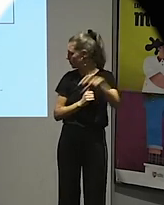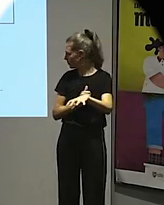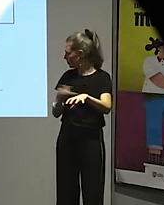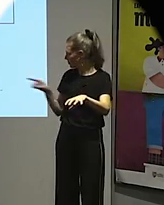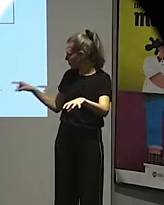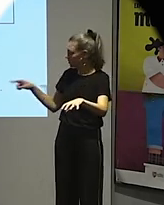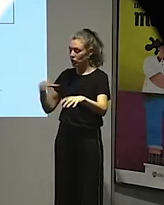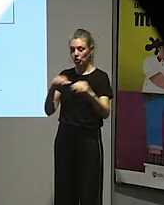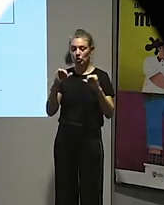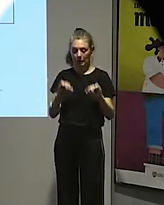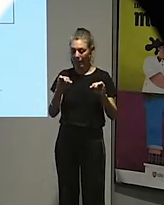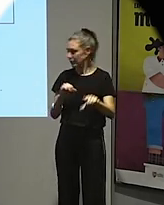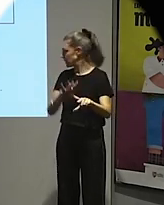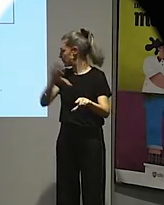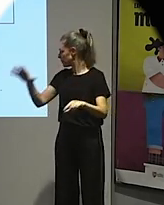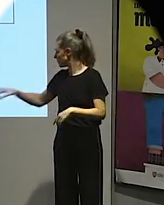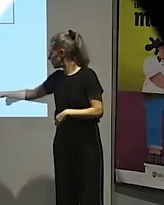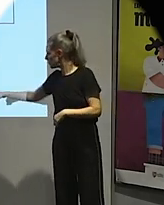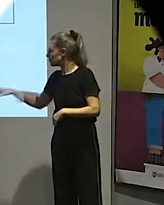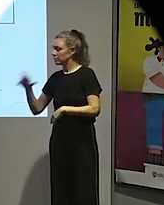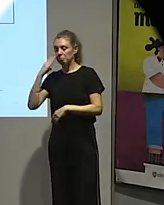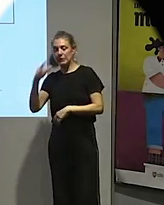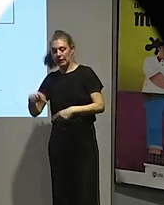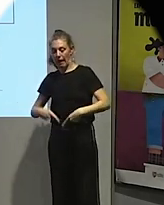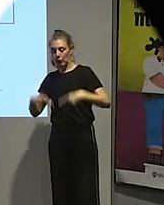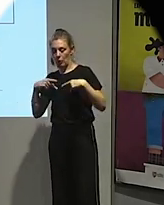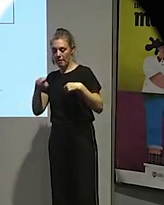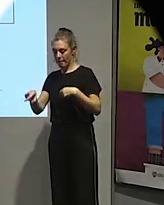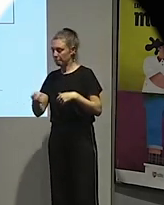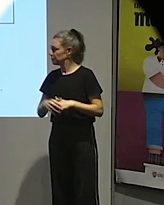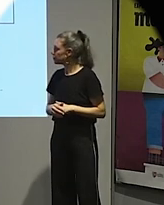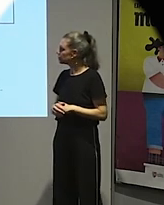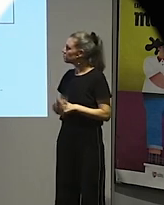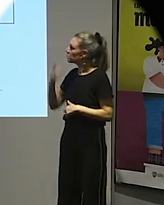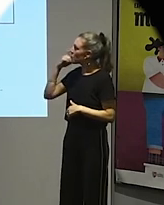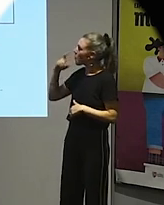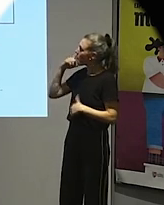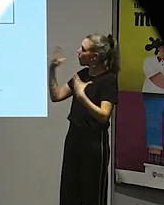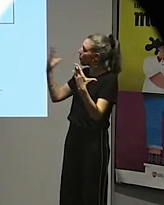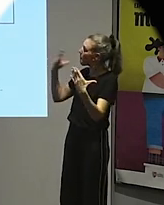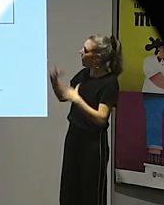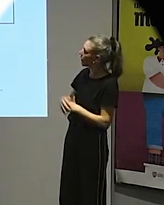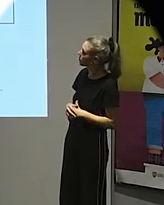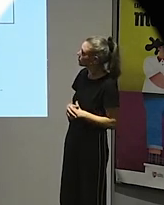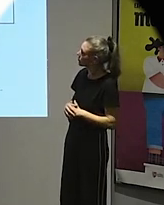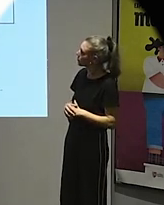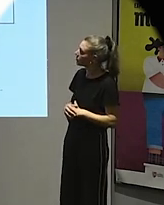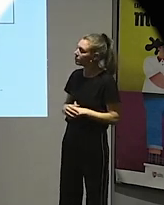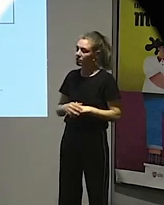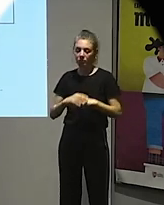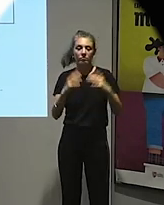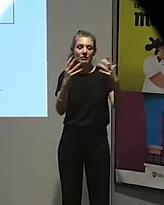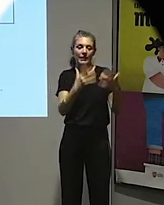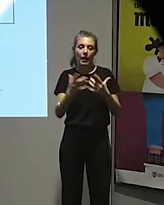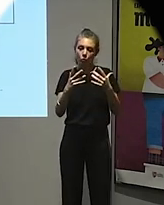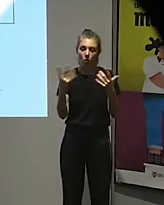en gymnase, et ceux qui étaient à atelier cordage ou à la Villa Santé. Si on regarde l'évolution des scores cognitifs, c'est